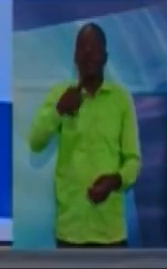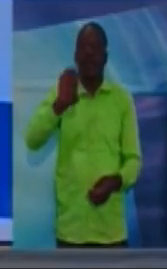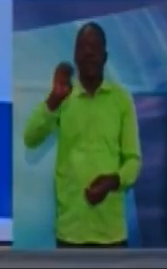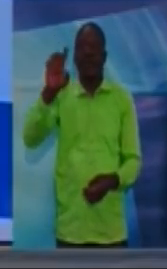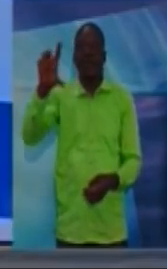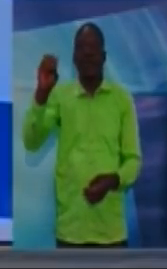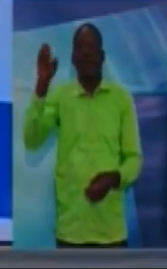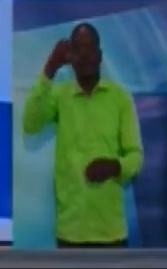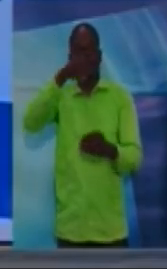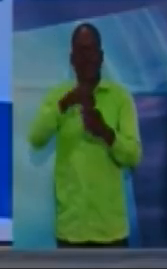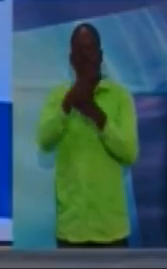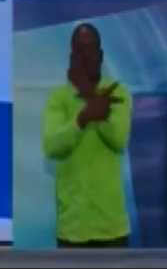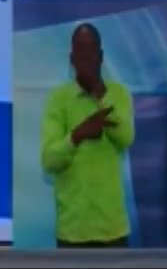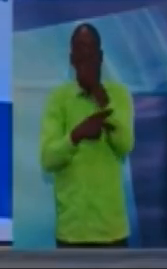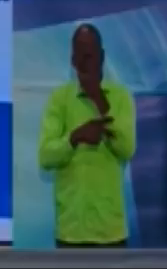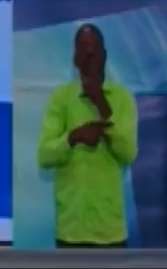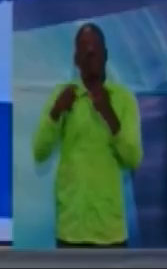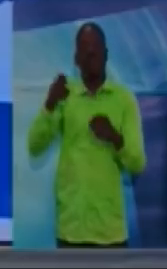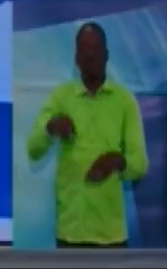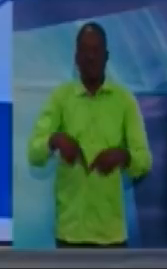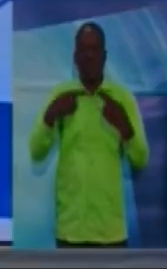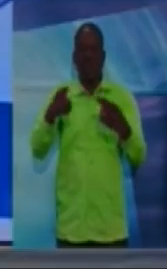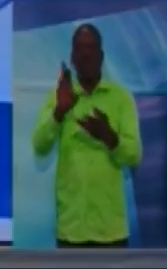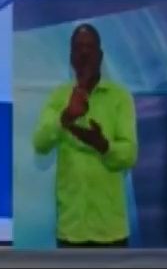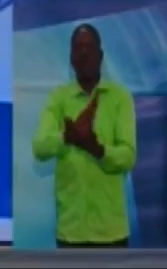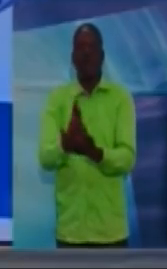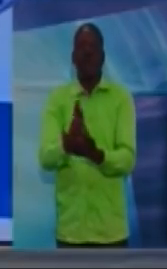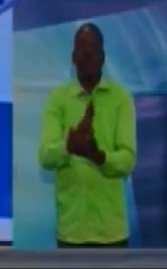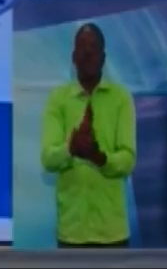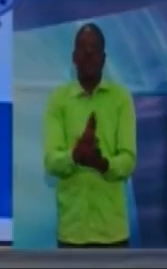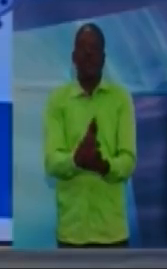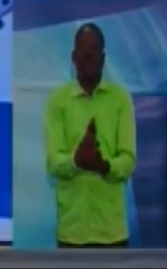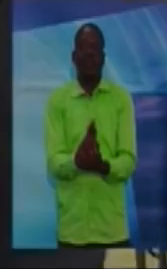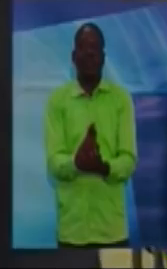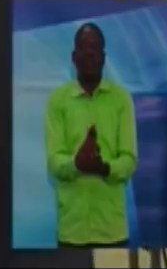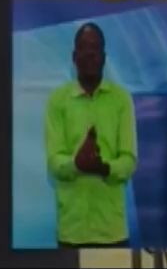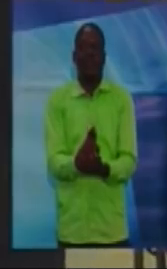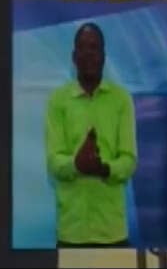province de Lubritenga. Le compte-rendu de Souleymane Sanou et Nathalie Kaoré.